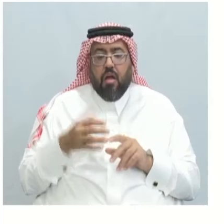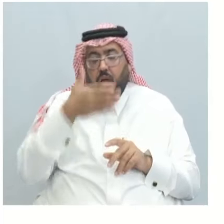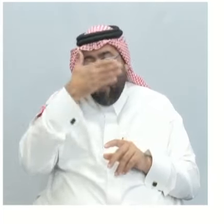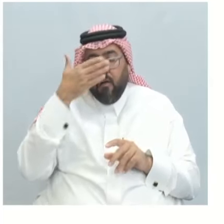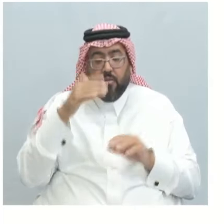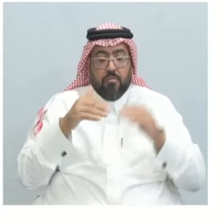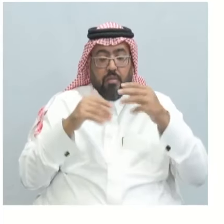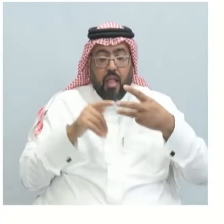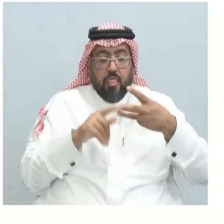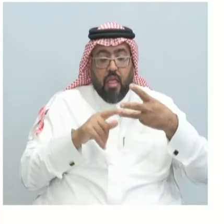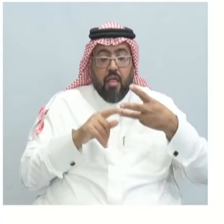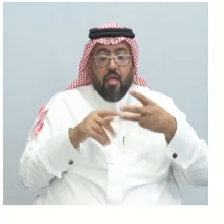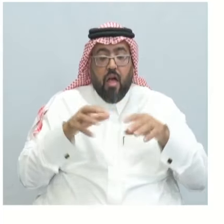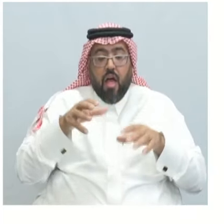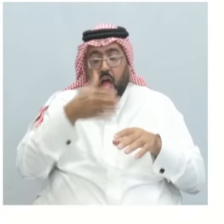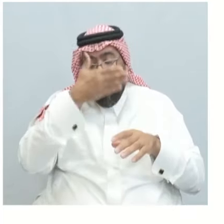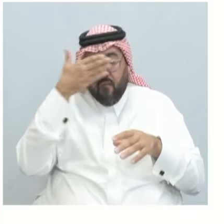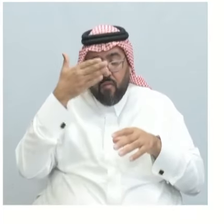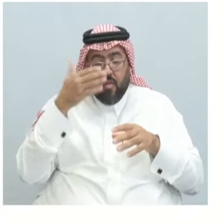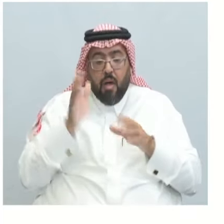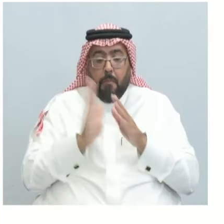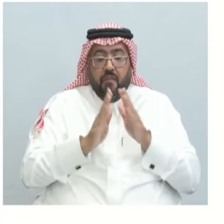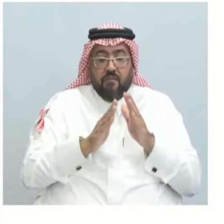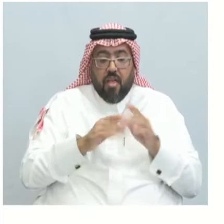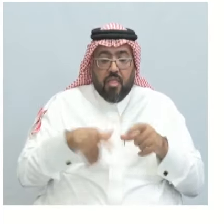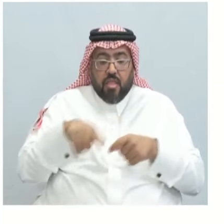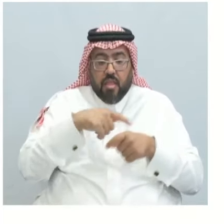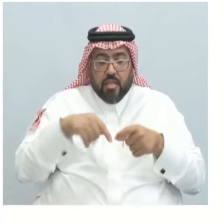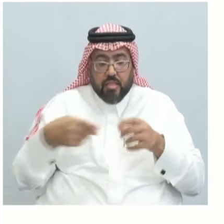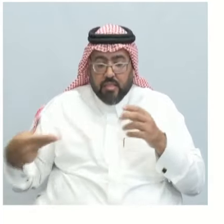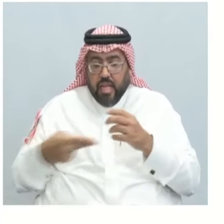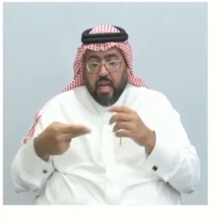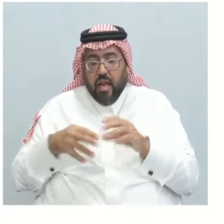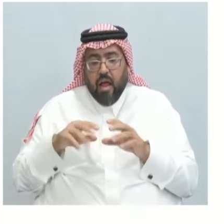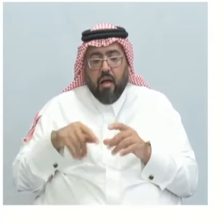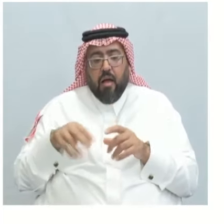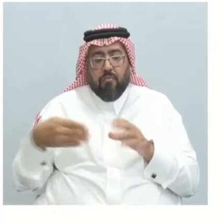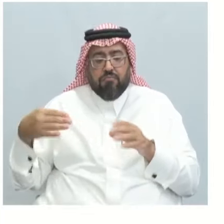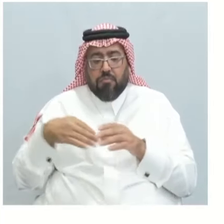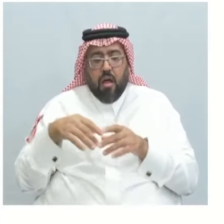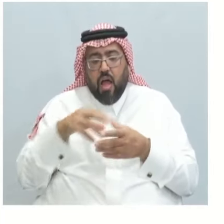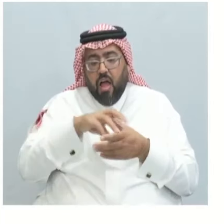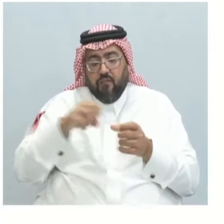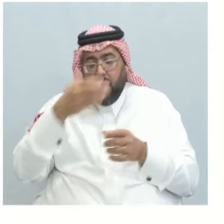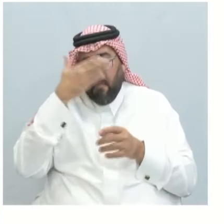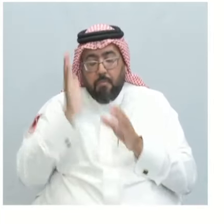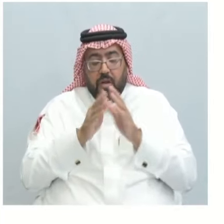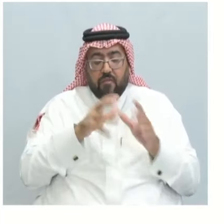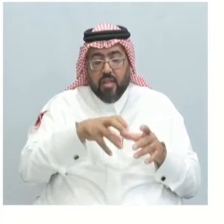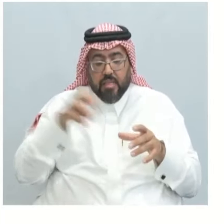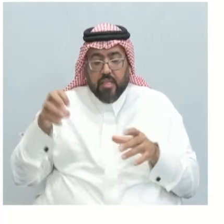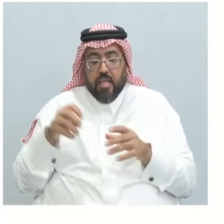خارجي خشيه من تعطل محرك القرص الثابت ما هي